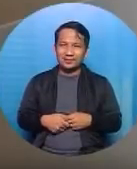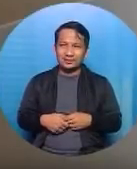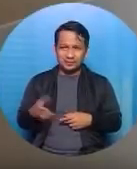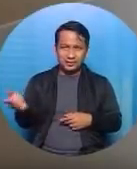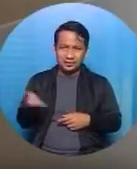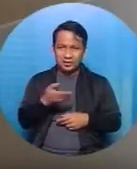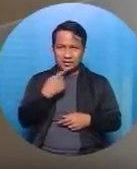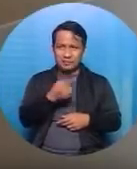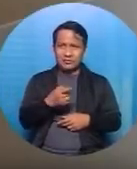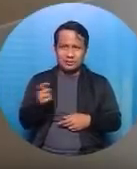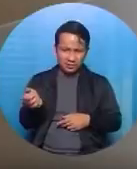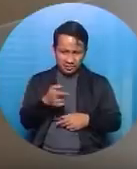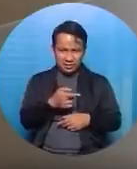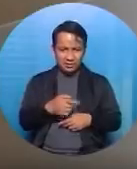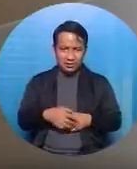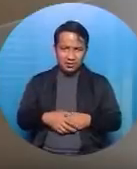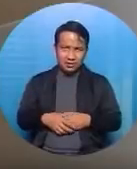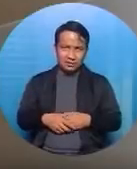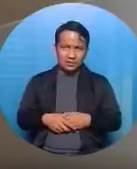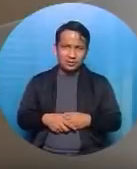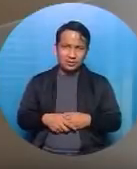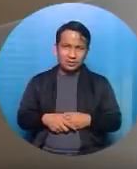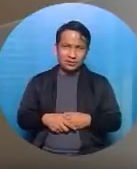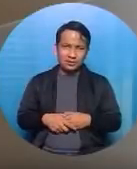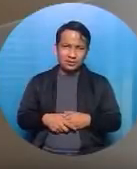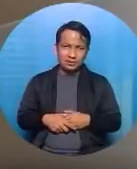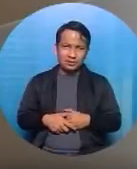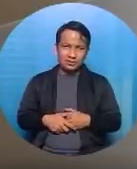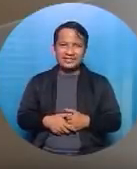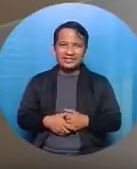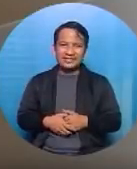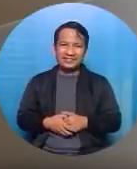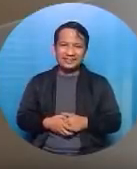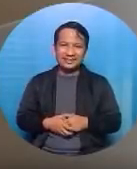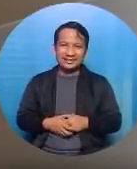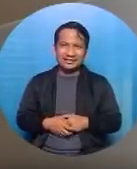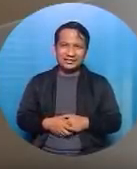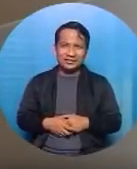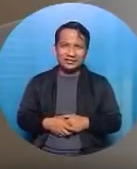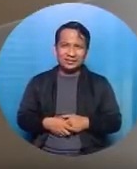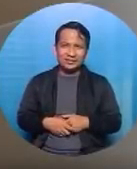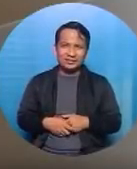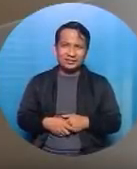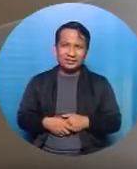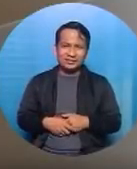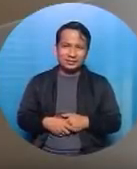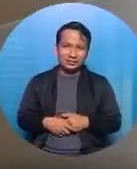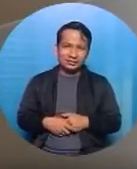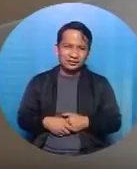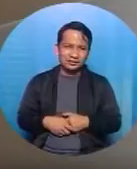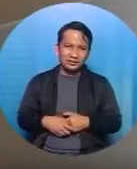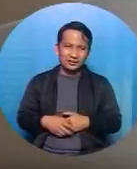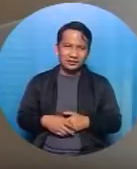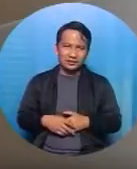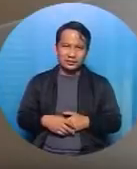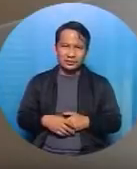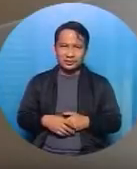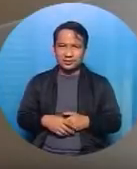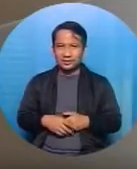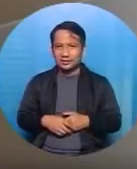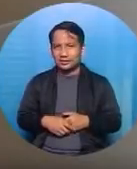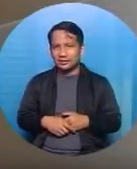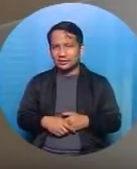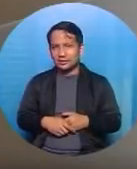Sige, Angelica. Hello po, hello. Hello. Ba't gano'ng nag-e-echo po kasi hindi ko maintindihan